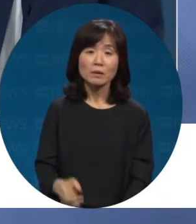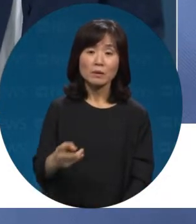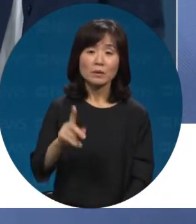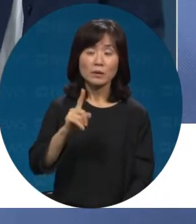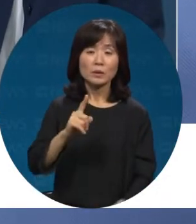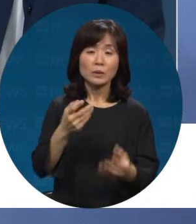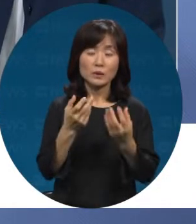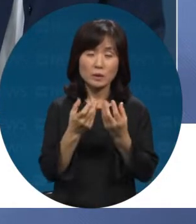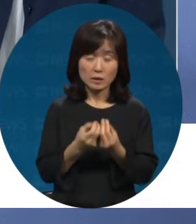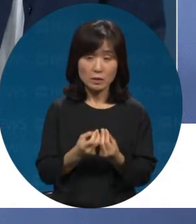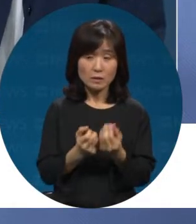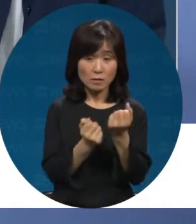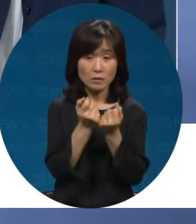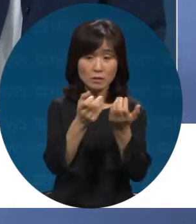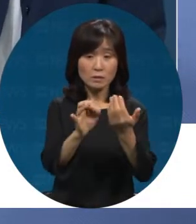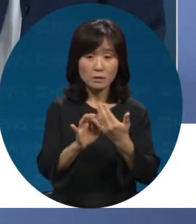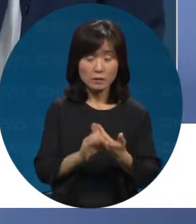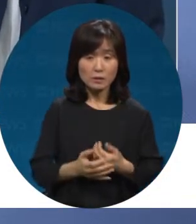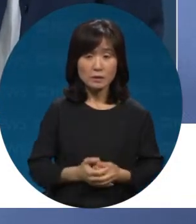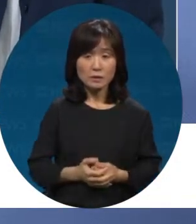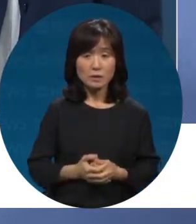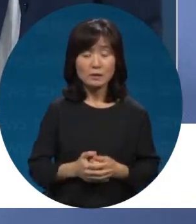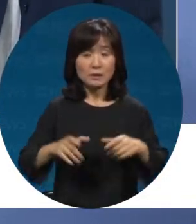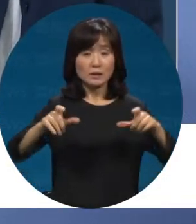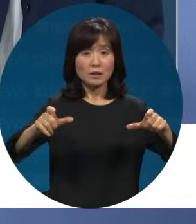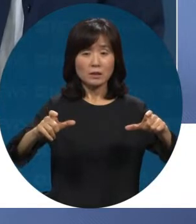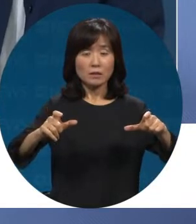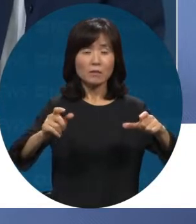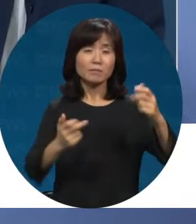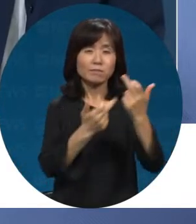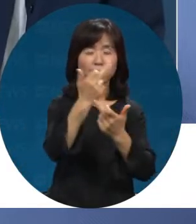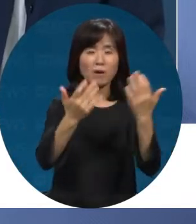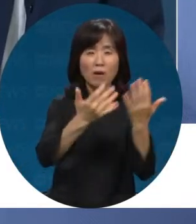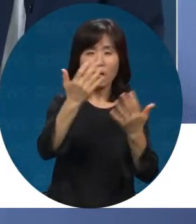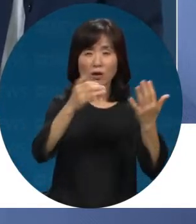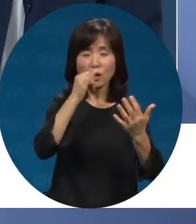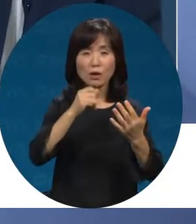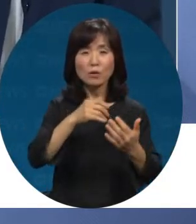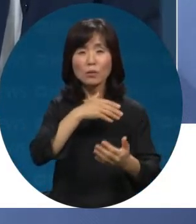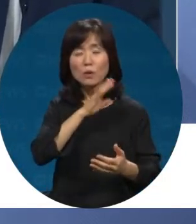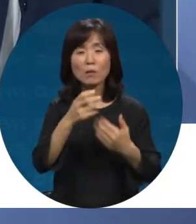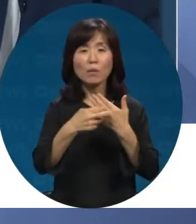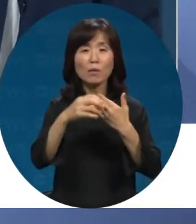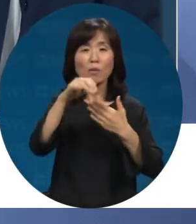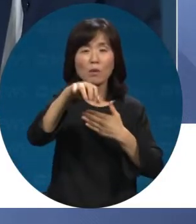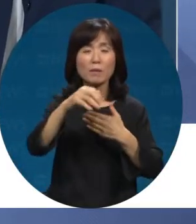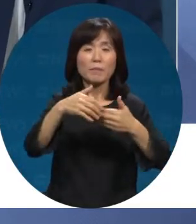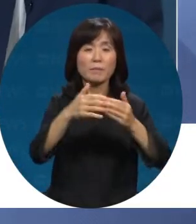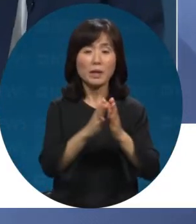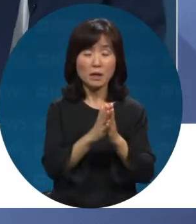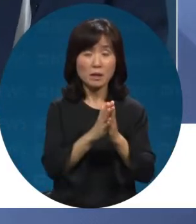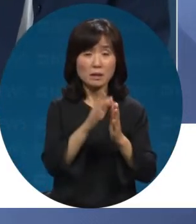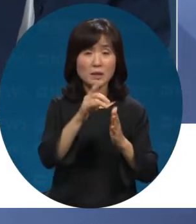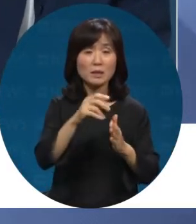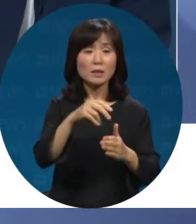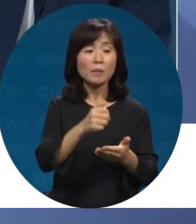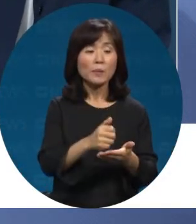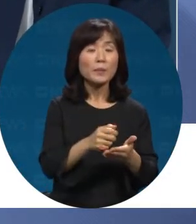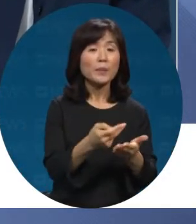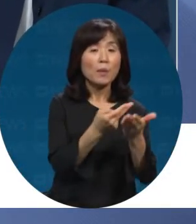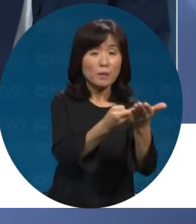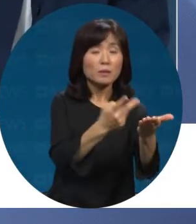어떤 사례를 들으면 저희가 그 지역에서 이제 산불이 나가지고 요양병원이 폐쇄가 됐는데 거기 모시던 시어머니를